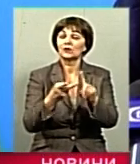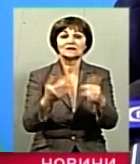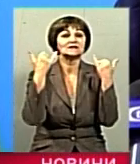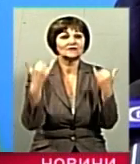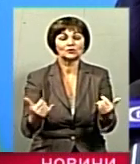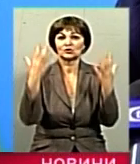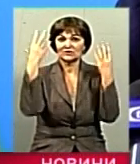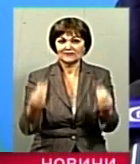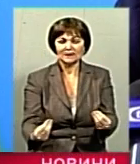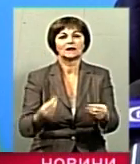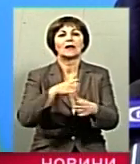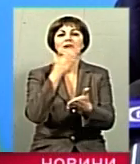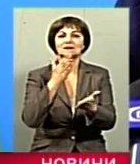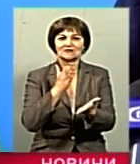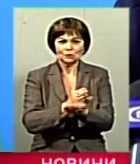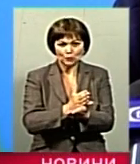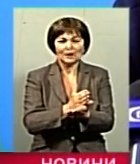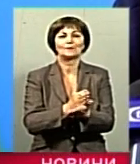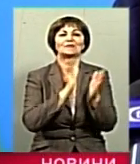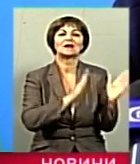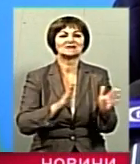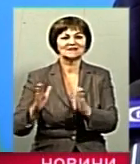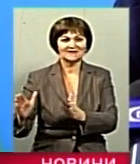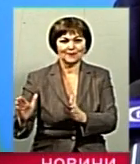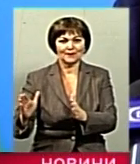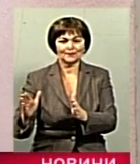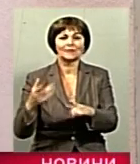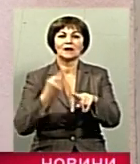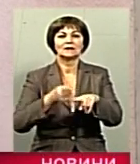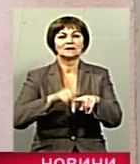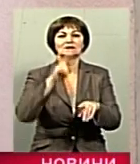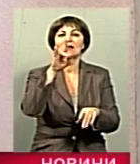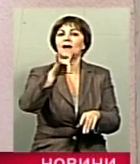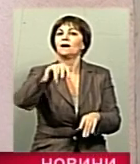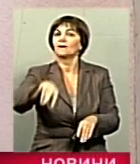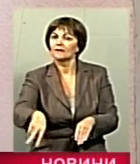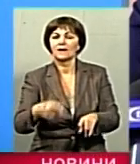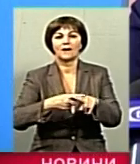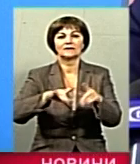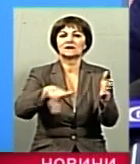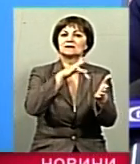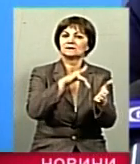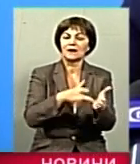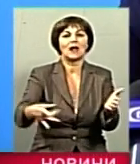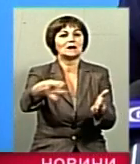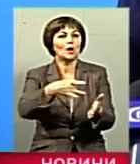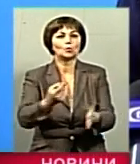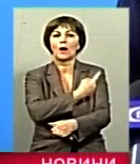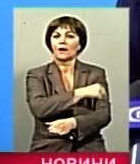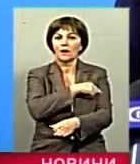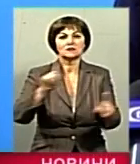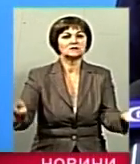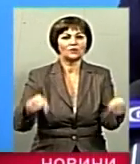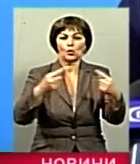сьогоднішній день існує система ЦРЛ, тобто центральних районних лікарень. Створення